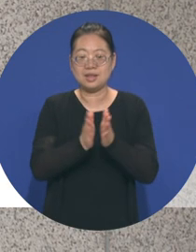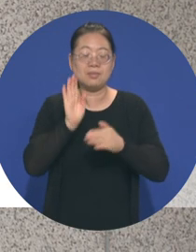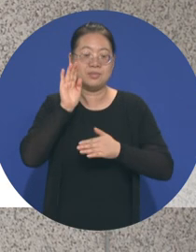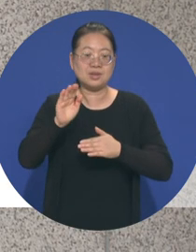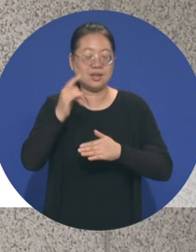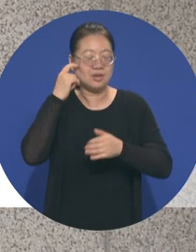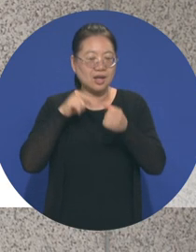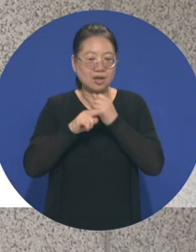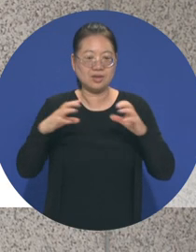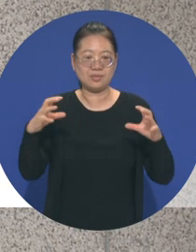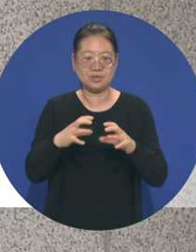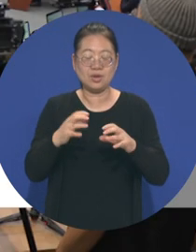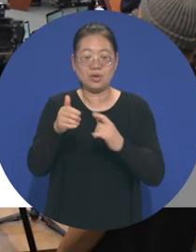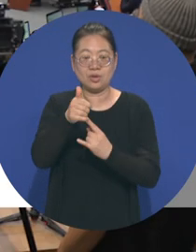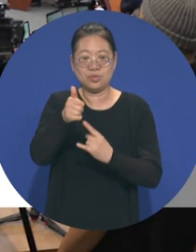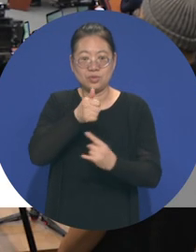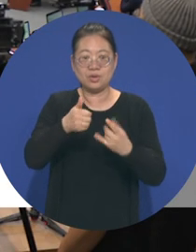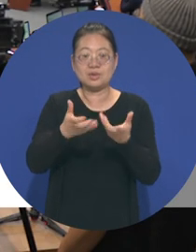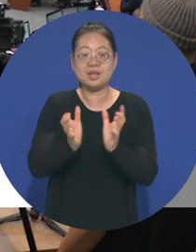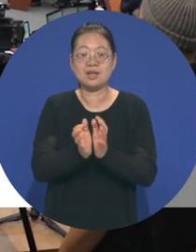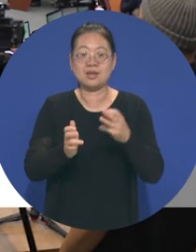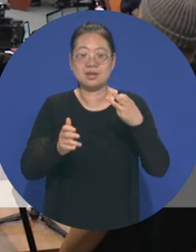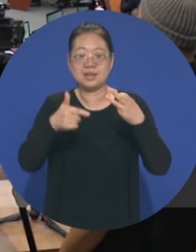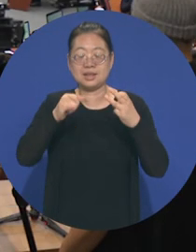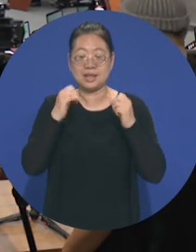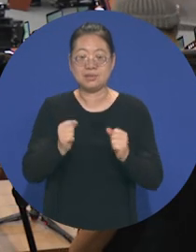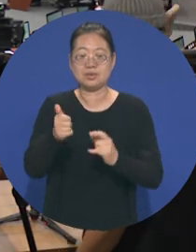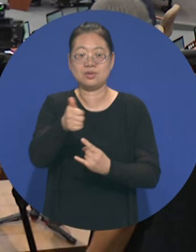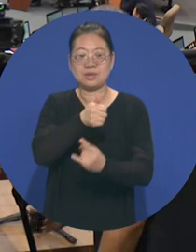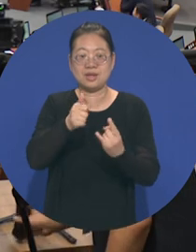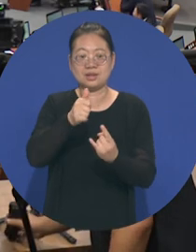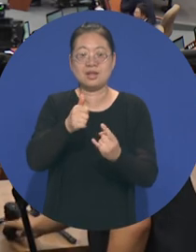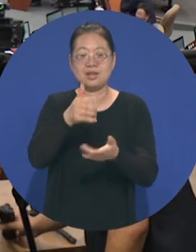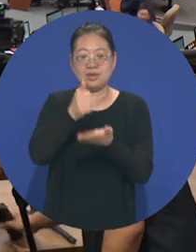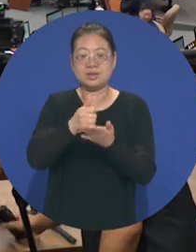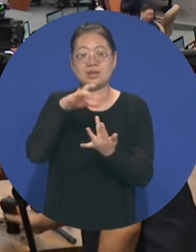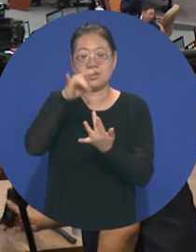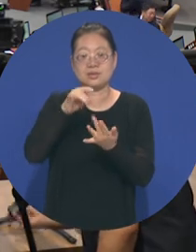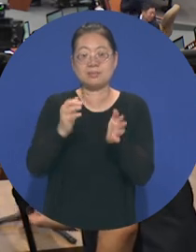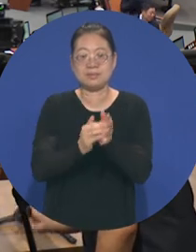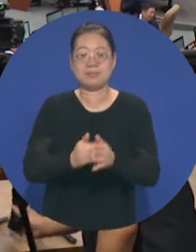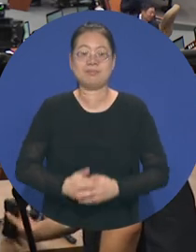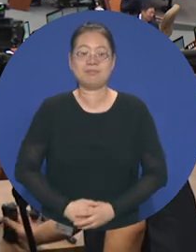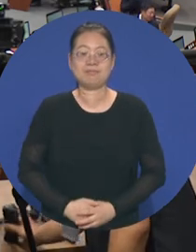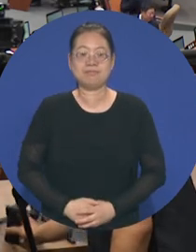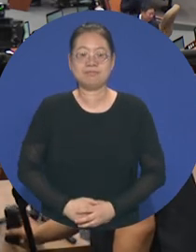미래과학협력위원회를 비롯한 13개 상임위원회 위원장 선출이 이루어졌습니다.